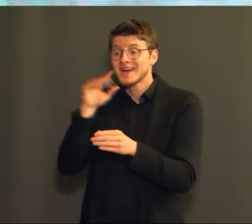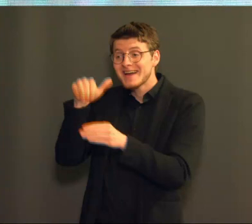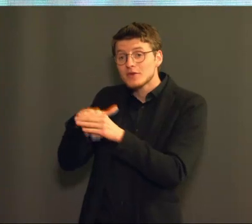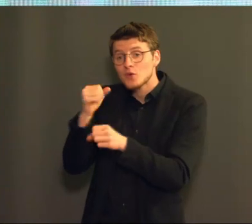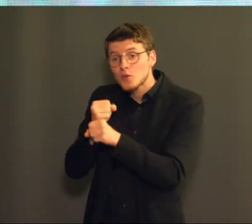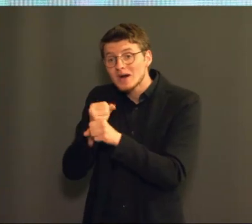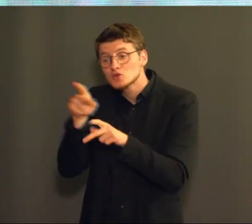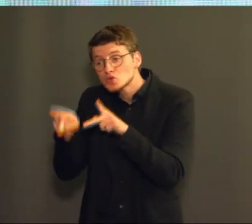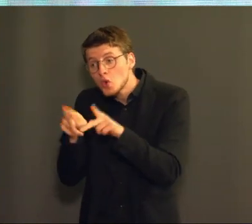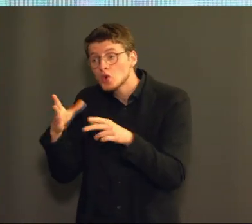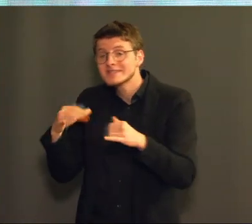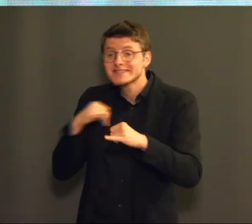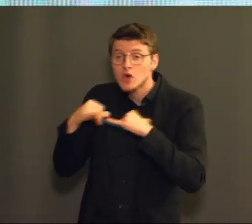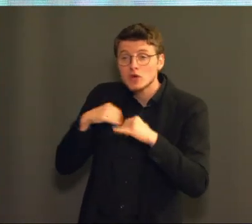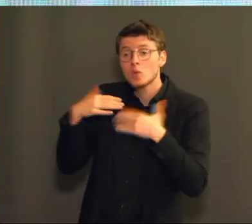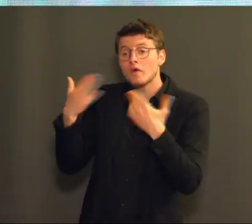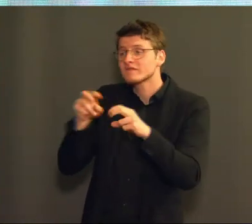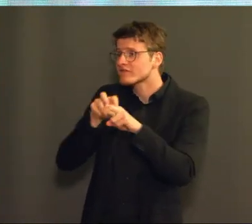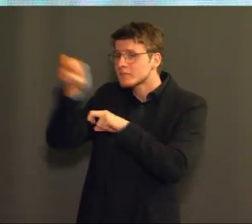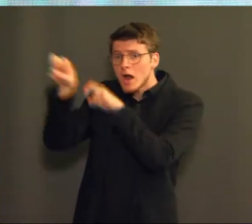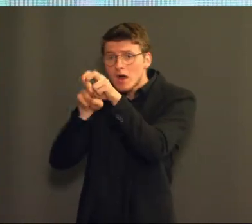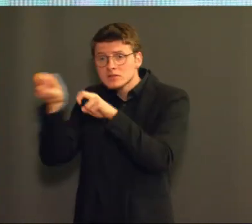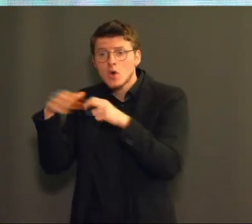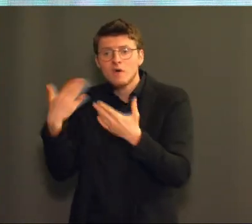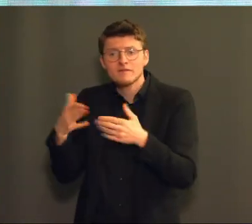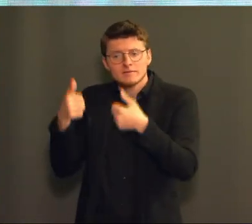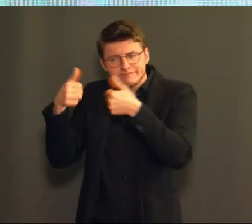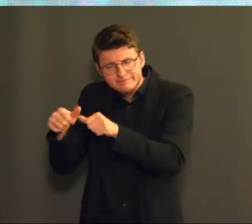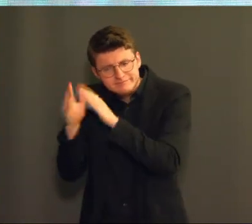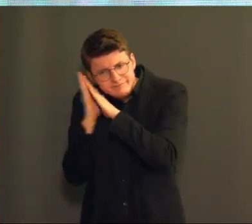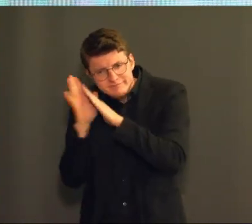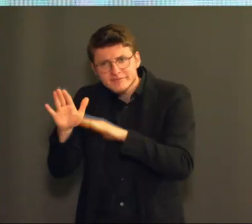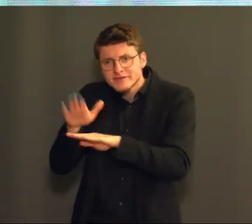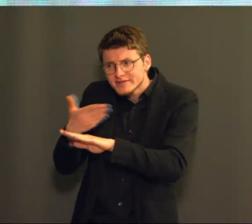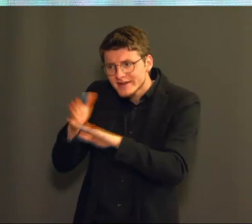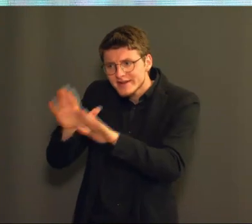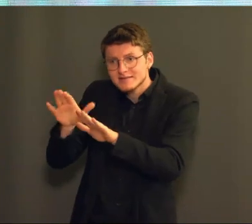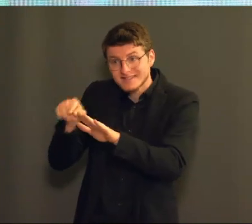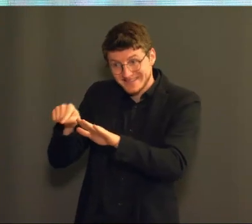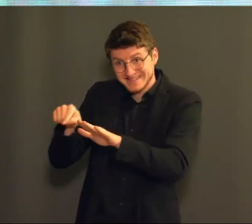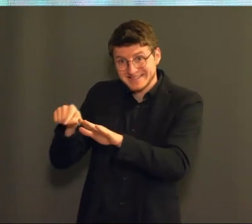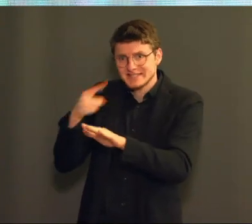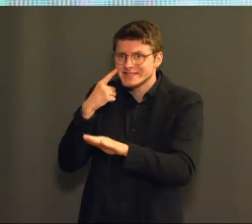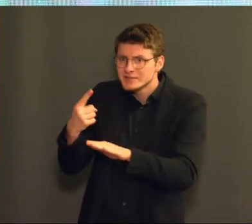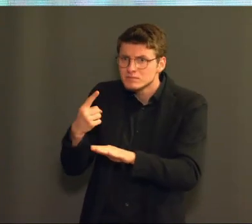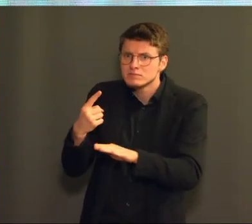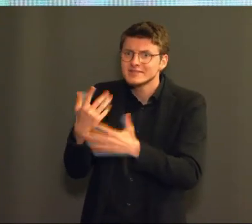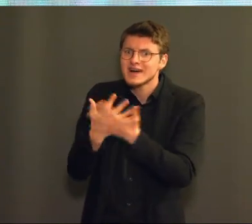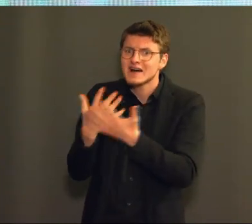extramurale, maar ook de residentiële gezondheidszorg, stellen we eigenlijk een daling van de incidenties